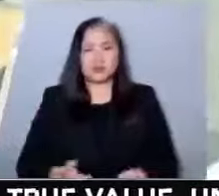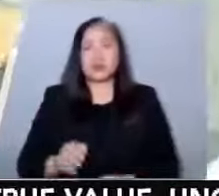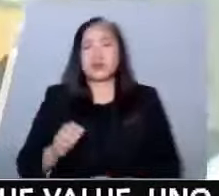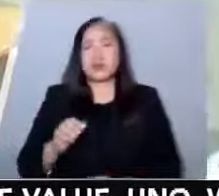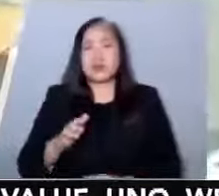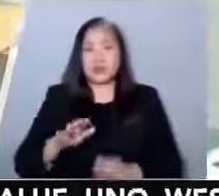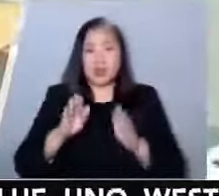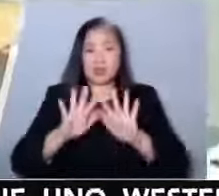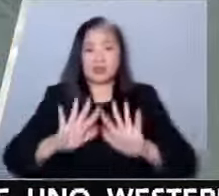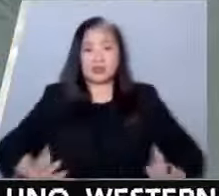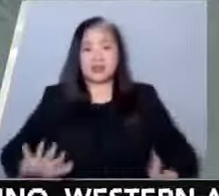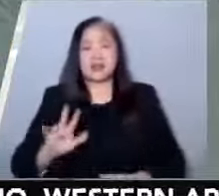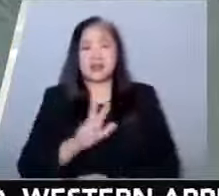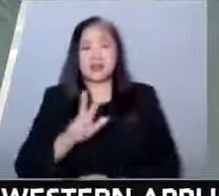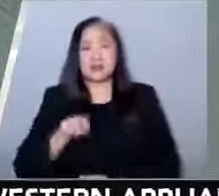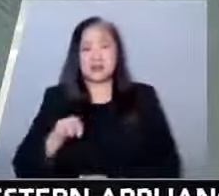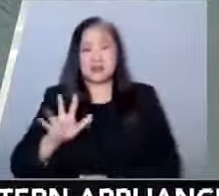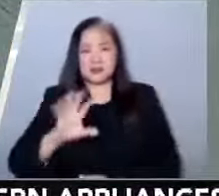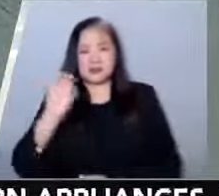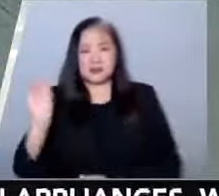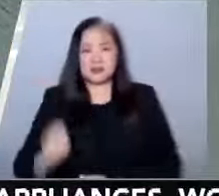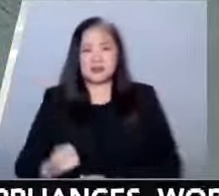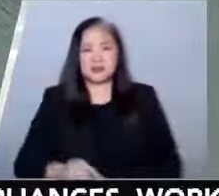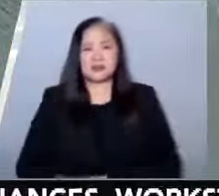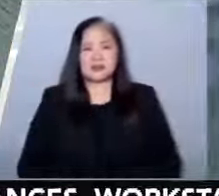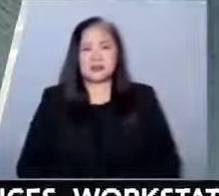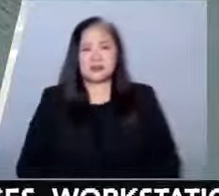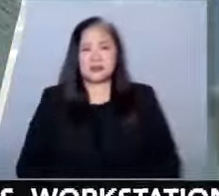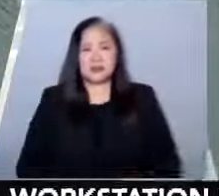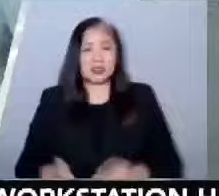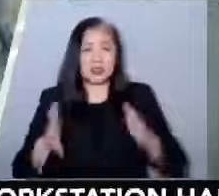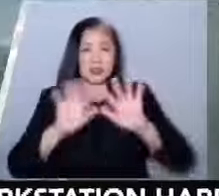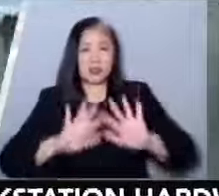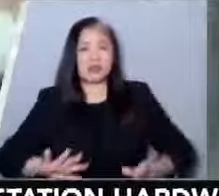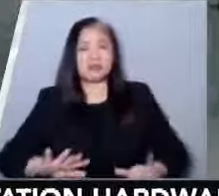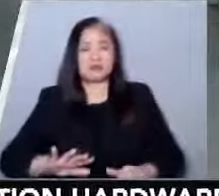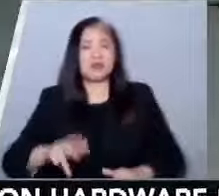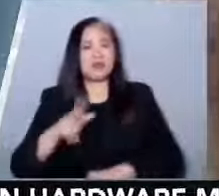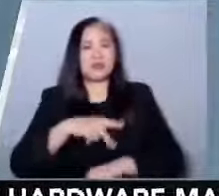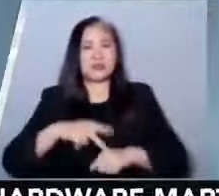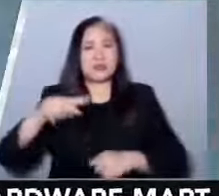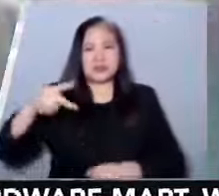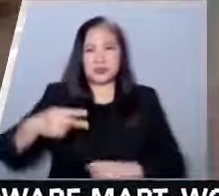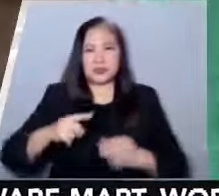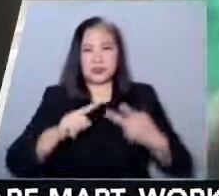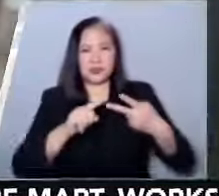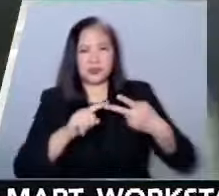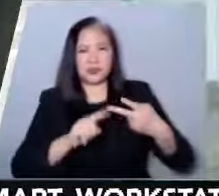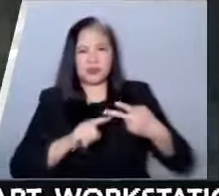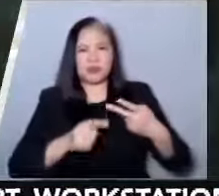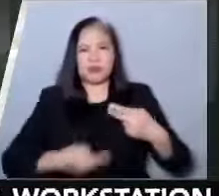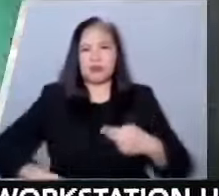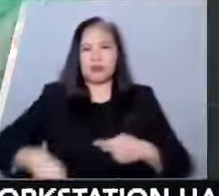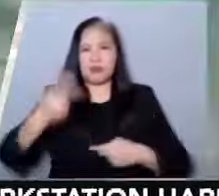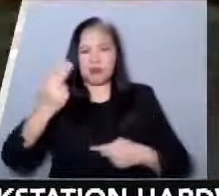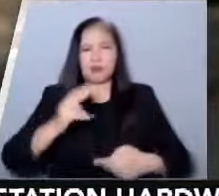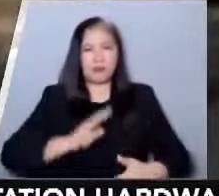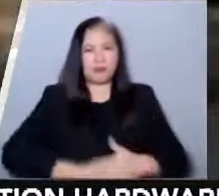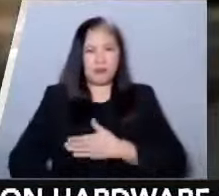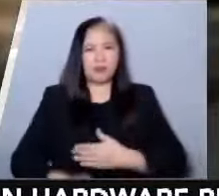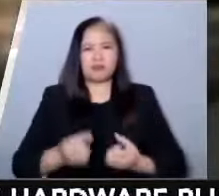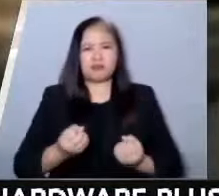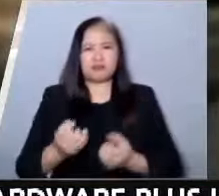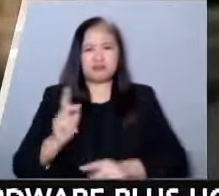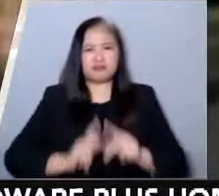sa buong ASEAN region sa ASEAN Pangalawa ang Pilipinas sa may pinakamataas na birth rate kada taon Nong 2021